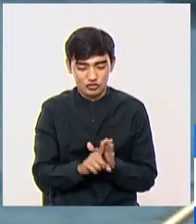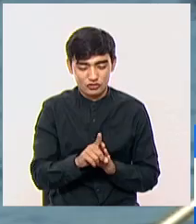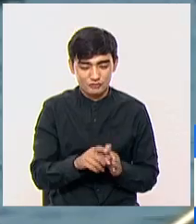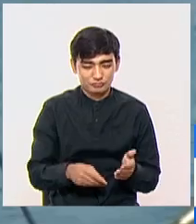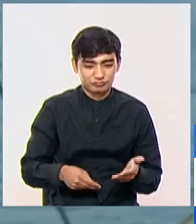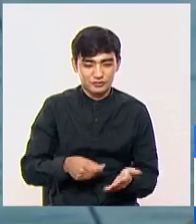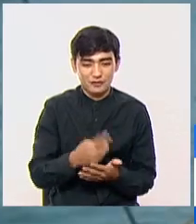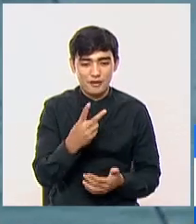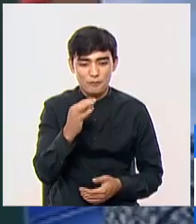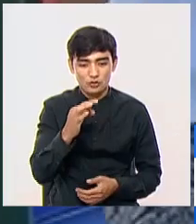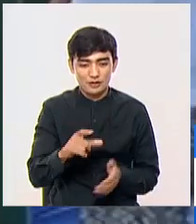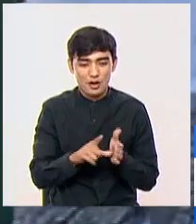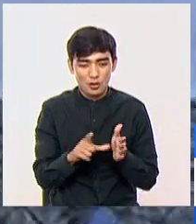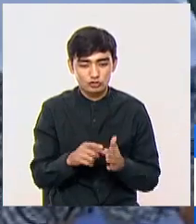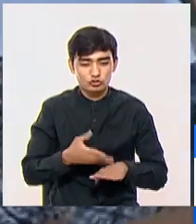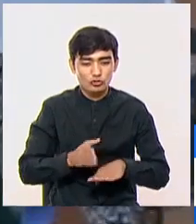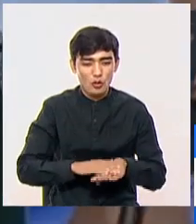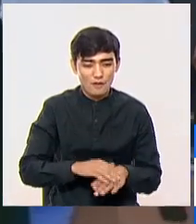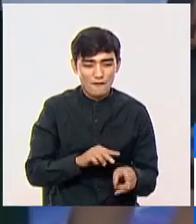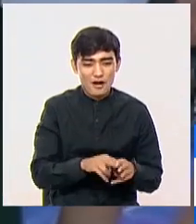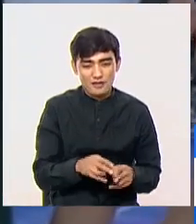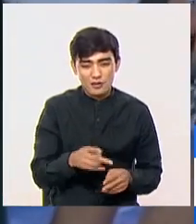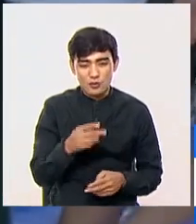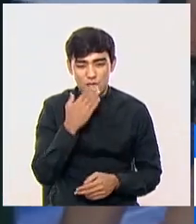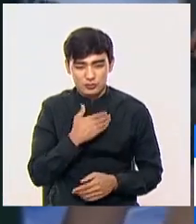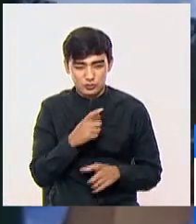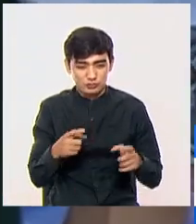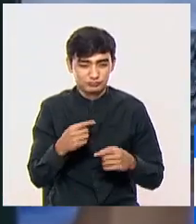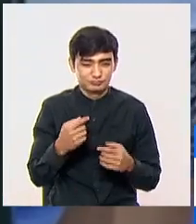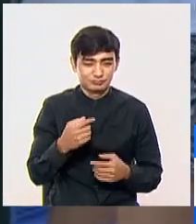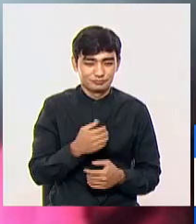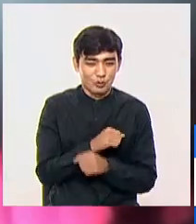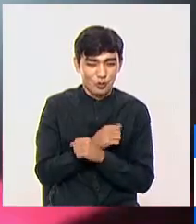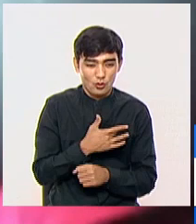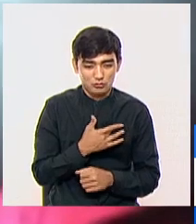эксперты, 2% налог не станет тяжким бременем для любителей роскошного отдыха.